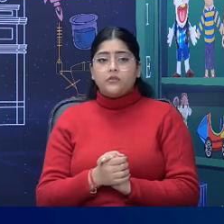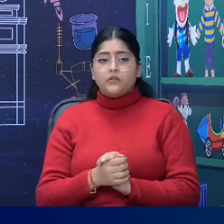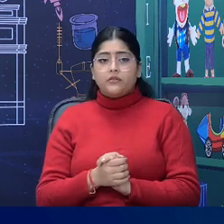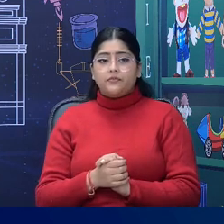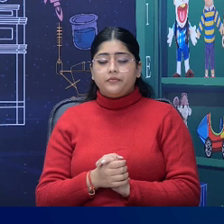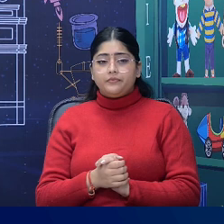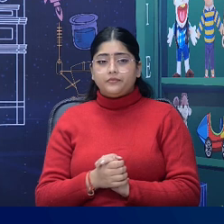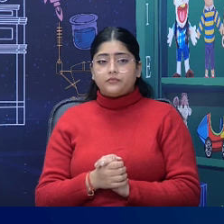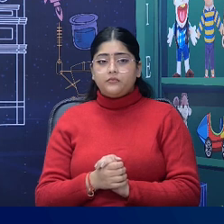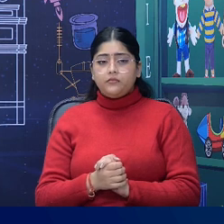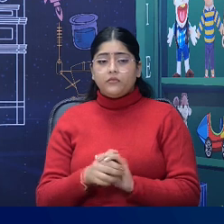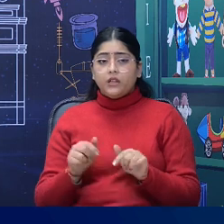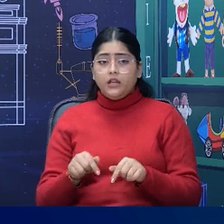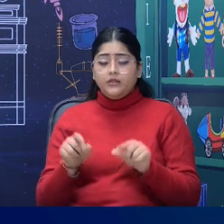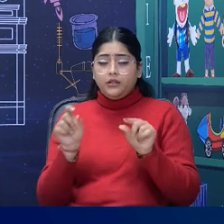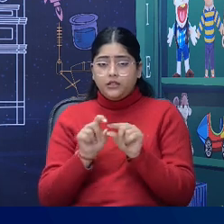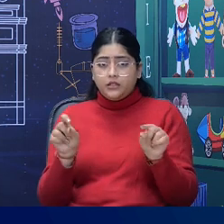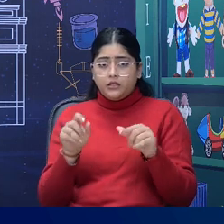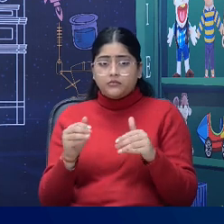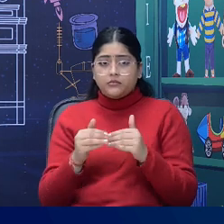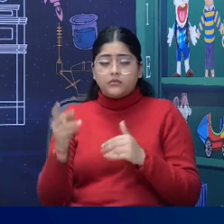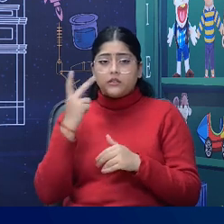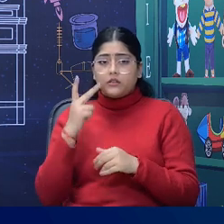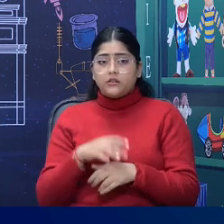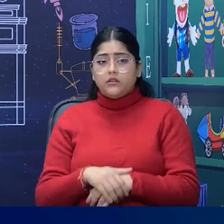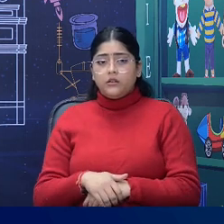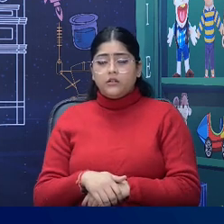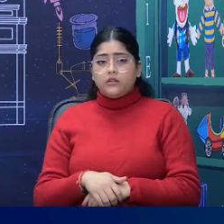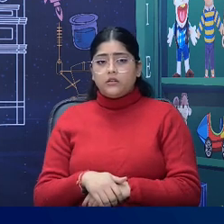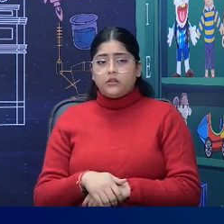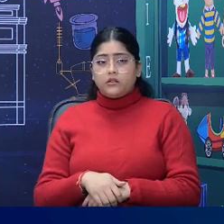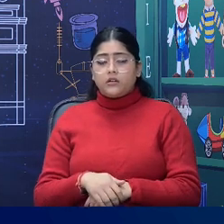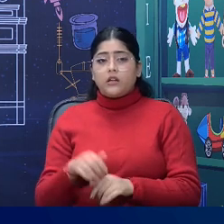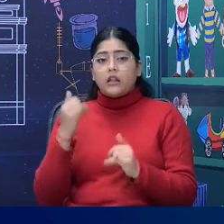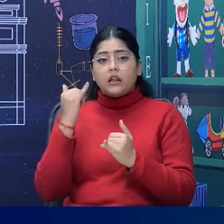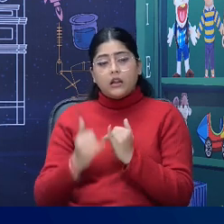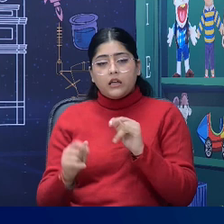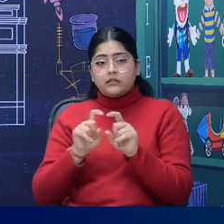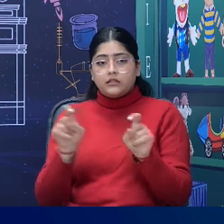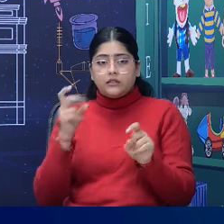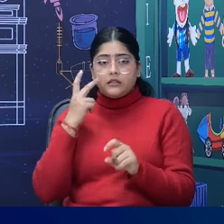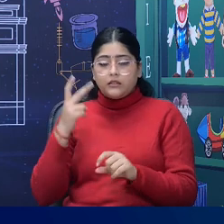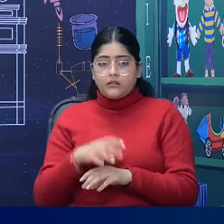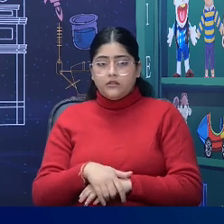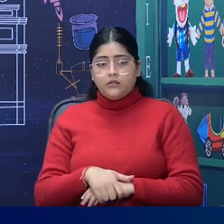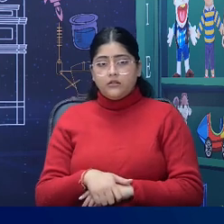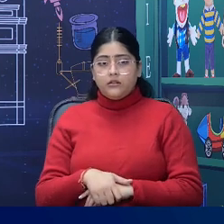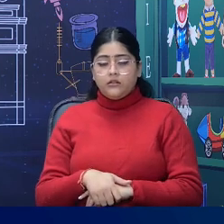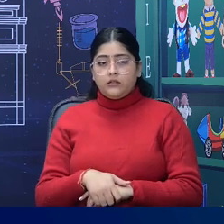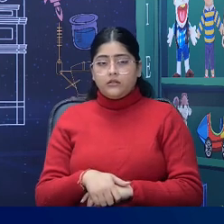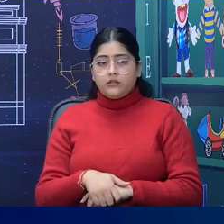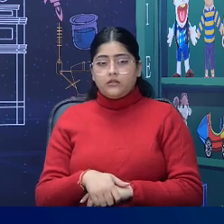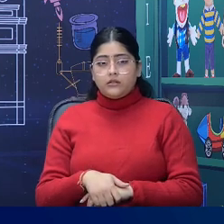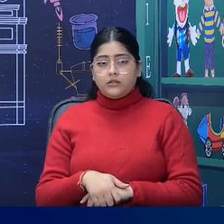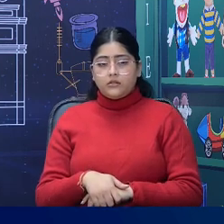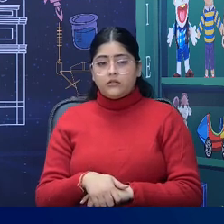कन्विंसिंग इस धारदार तरीके से आगे बढ़ता है है ना तो अब जैसे आखरी लाइन है मैम यही व्यंग की विधा को स्थापित करती